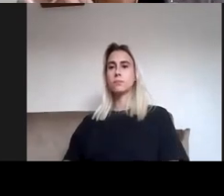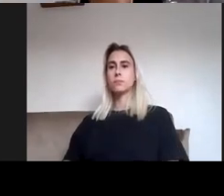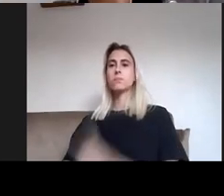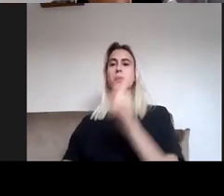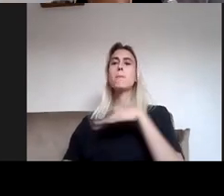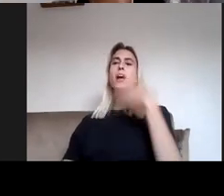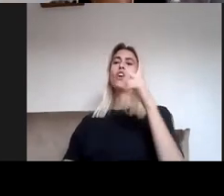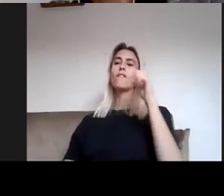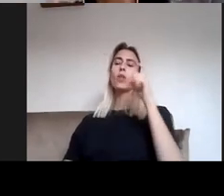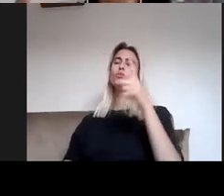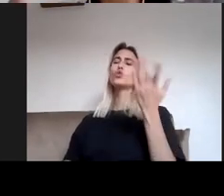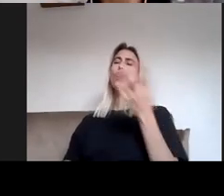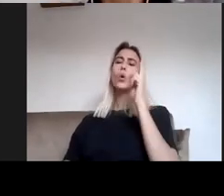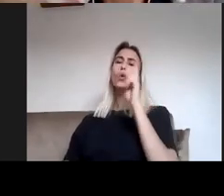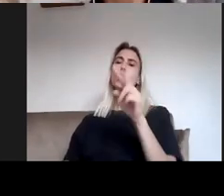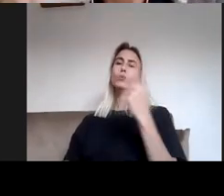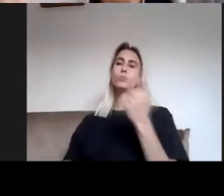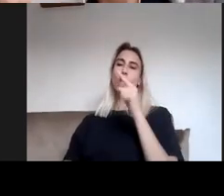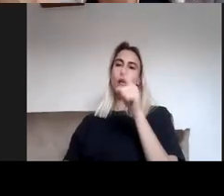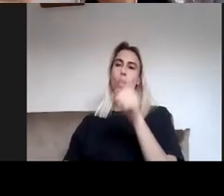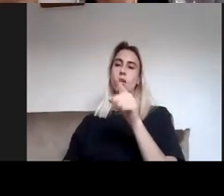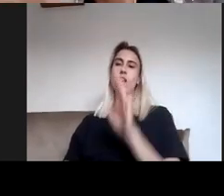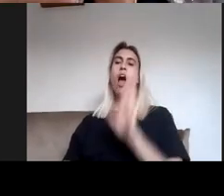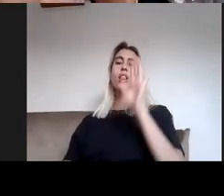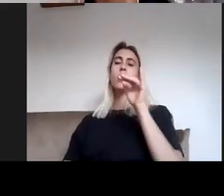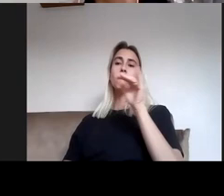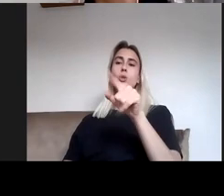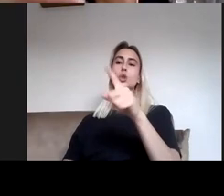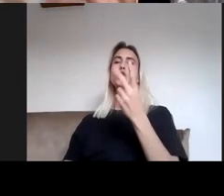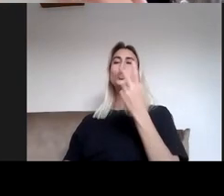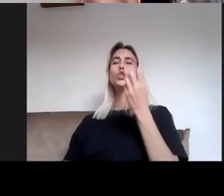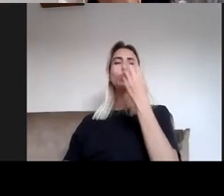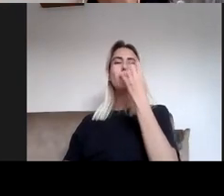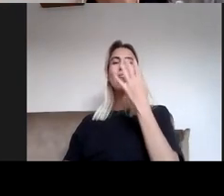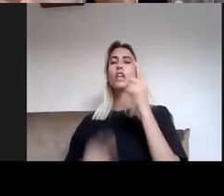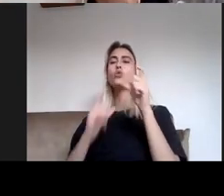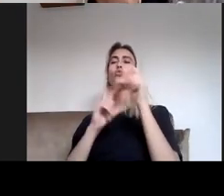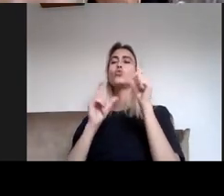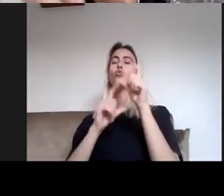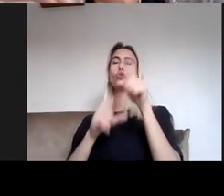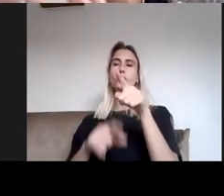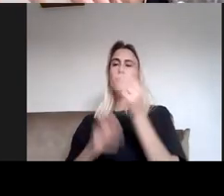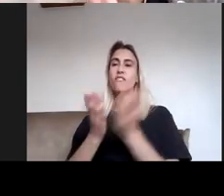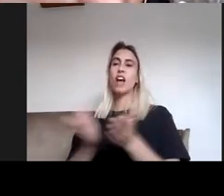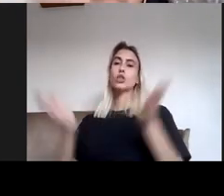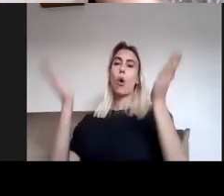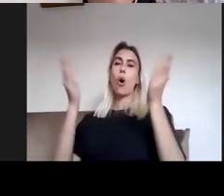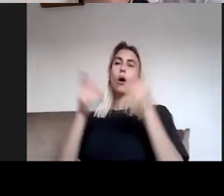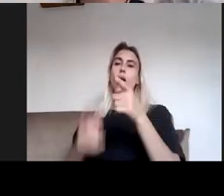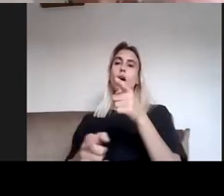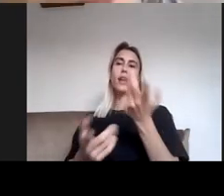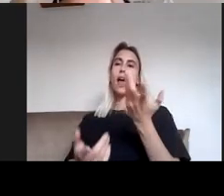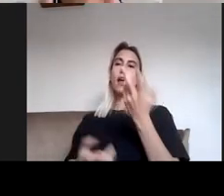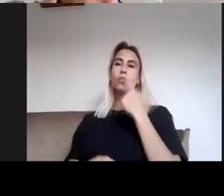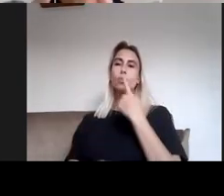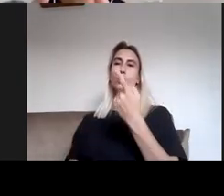çok gördüğümüz bir şey. Yani bunun kaldırımın üzerinde bir süs bitkisi görüyoruz. Büyük bir vazosuyla, vazo mu diyoruz hocam bunu ne diyoruz bilmiyorum.